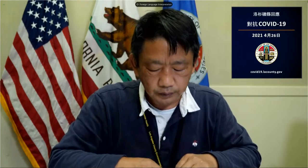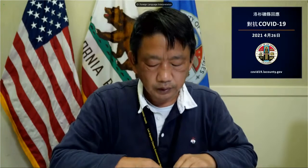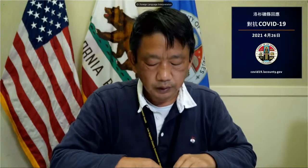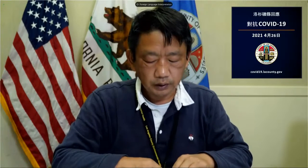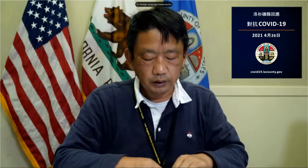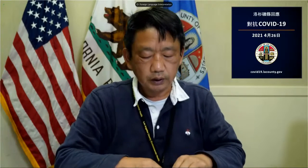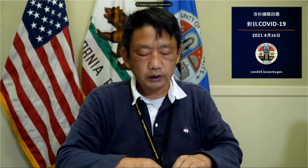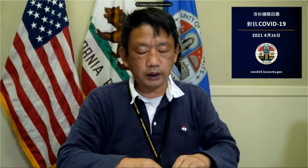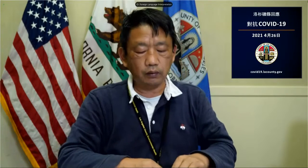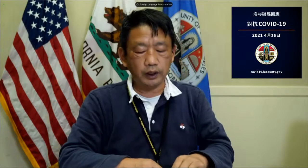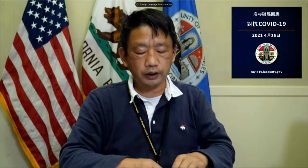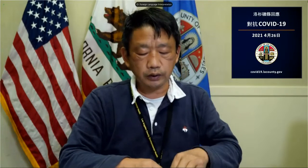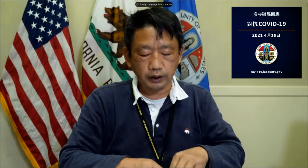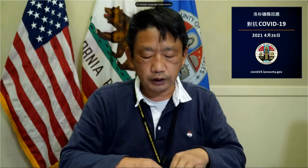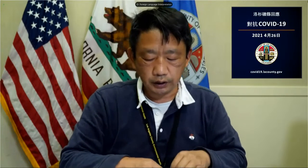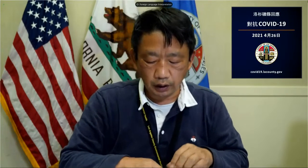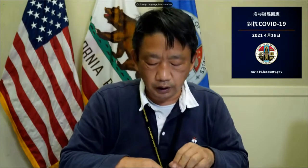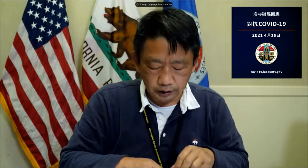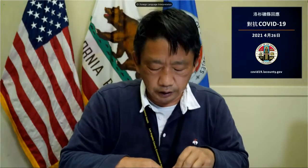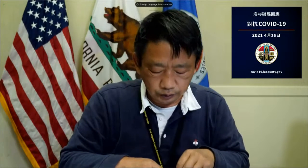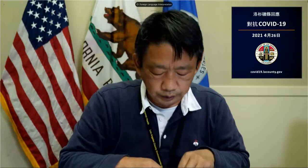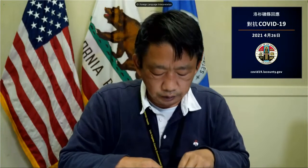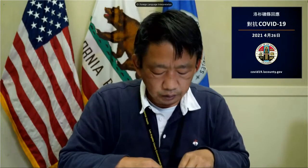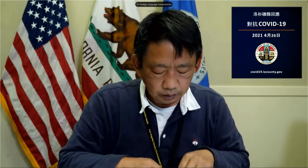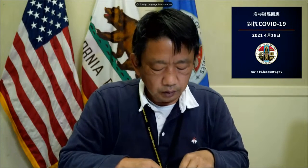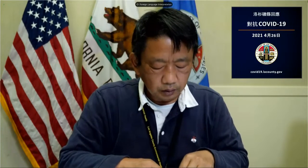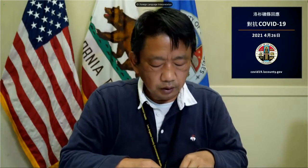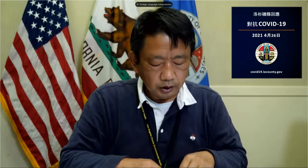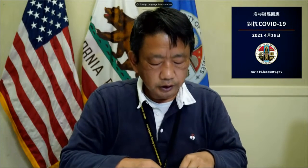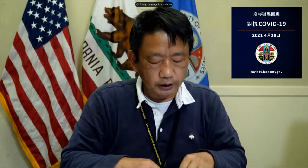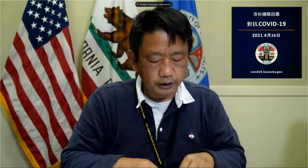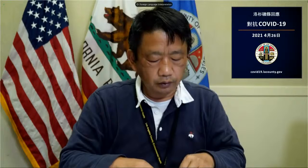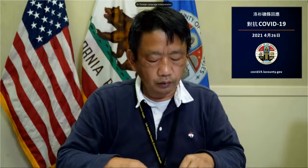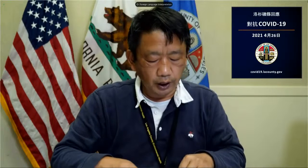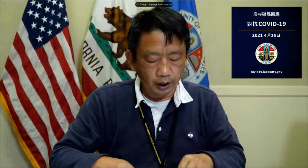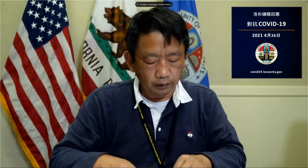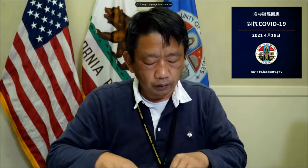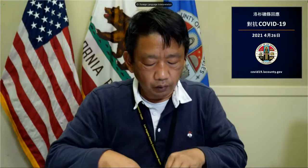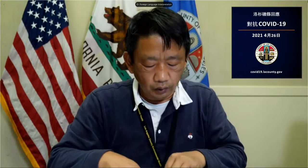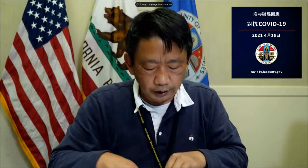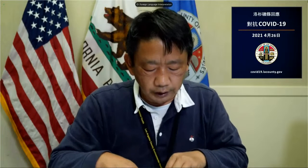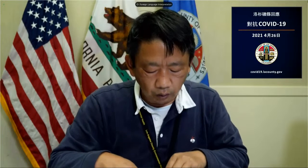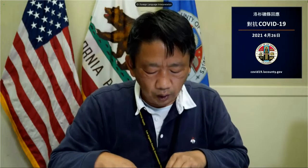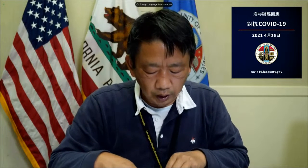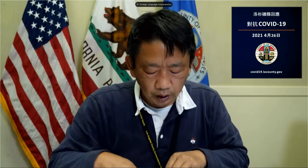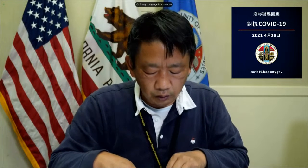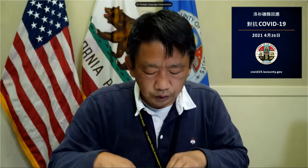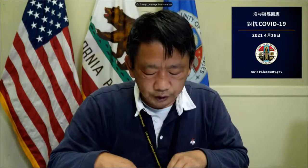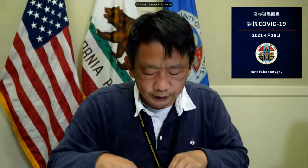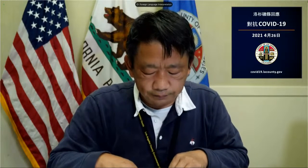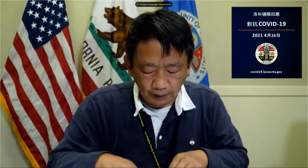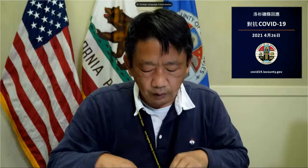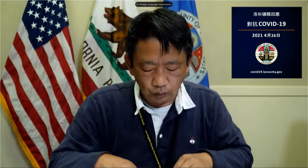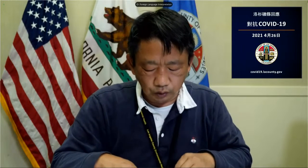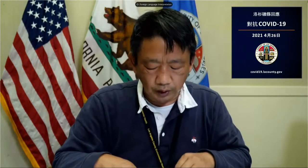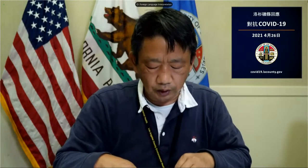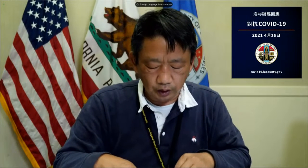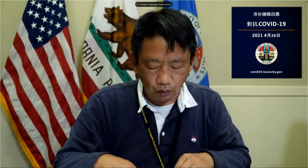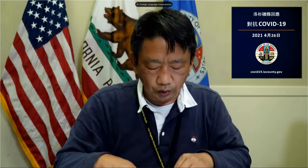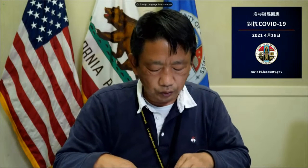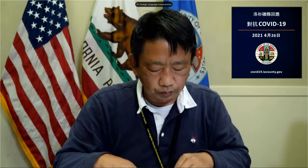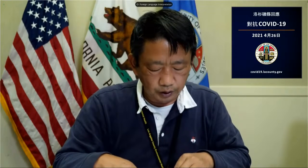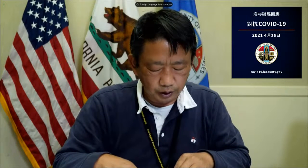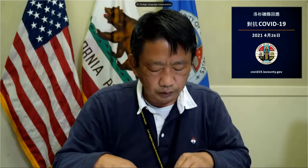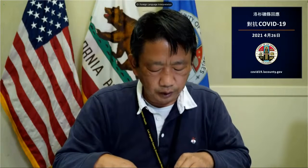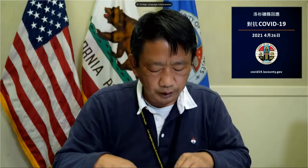率。尚未接种的第2剂的居民，先前我提到过，已有450万落